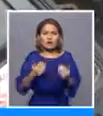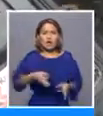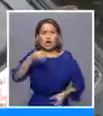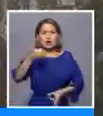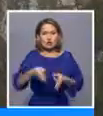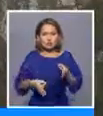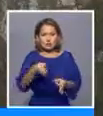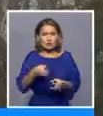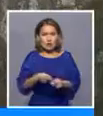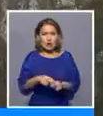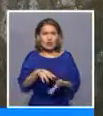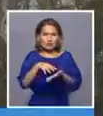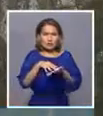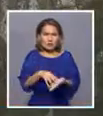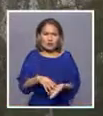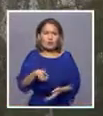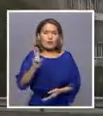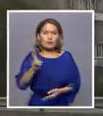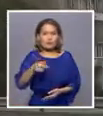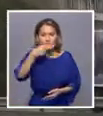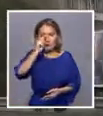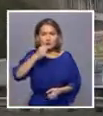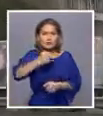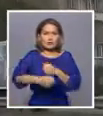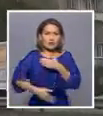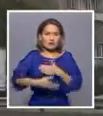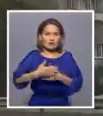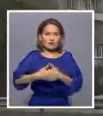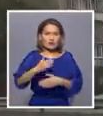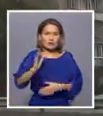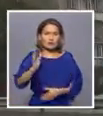өндіріп алуы тиіс. Ержан Жақып, Серік Нұртаза, Қазақстан ұлттық арнасы, Семей.